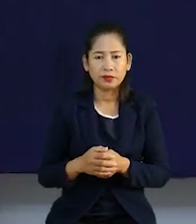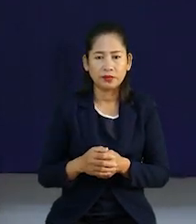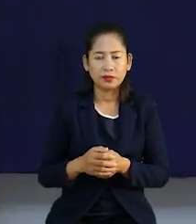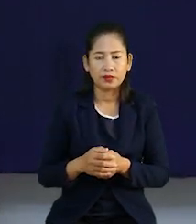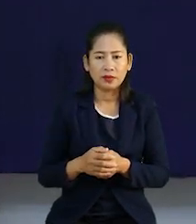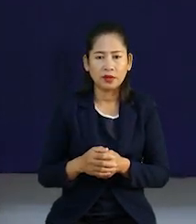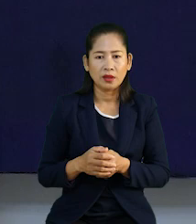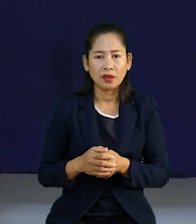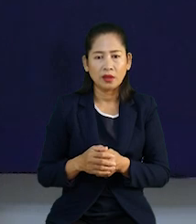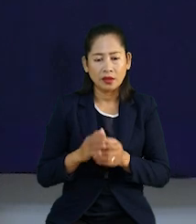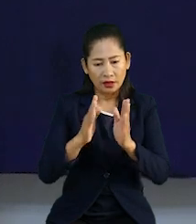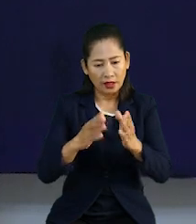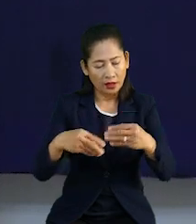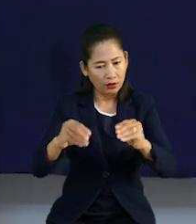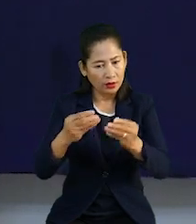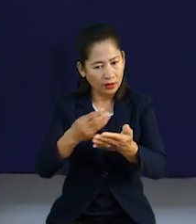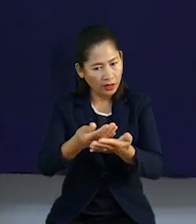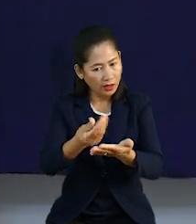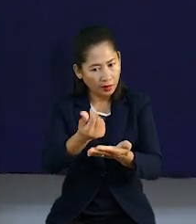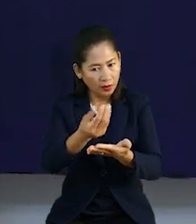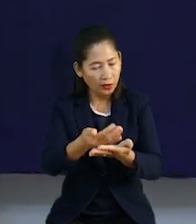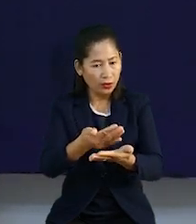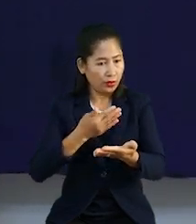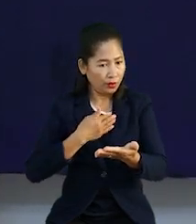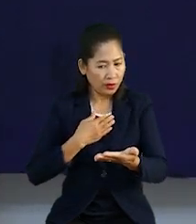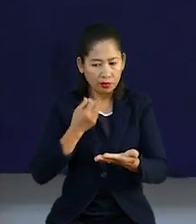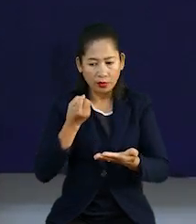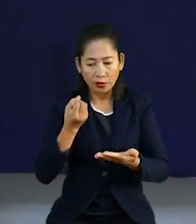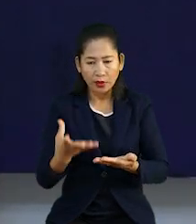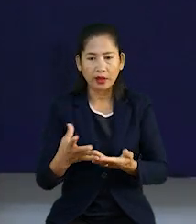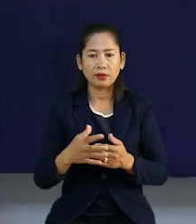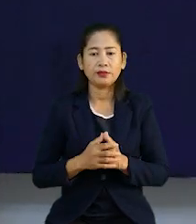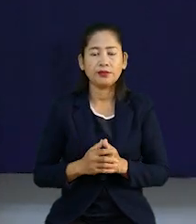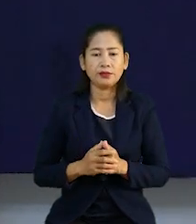dạ dân nẹ lụa trở áp lôi mà ai dân với chùm nuốn còn màn